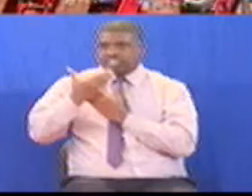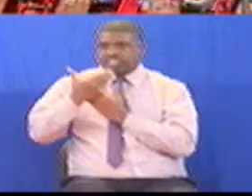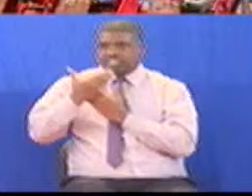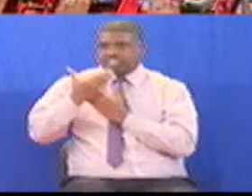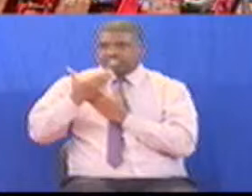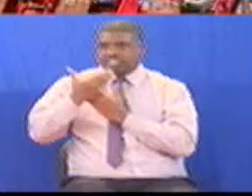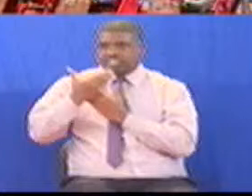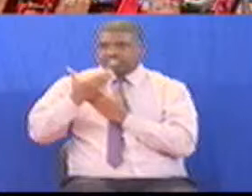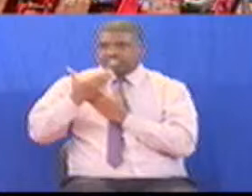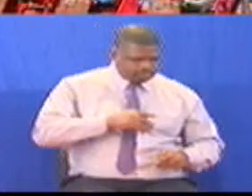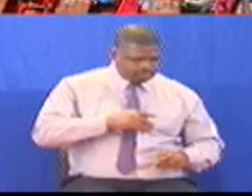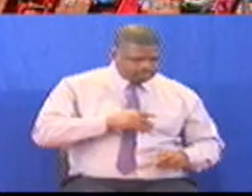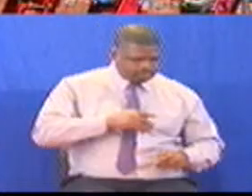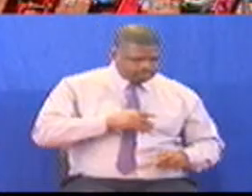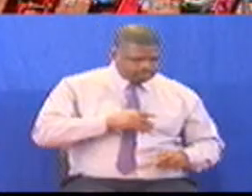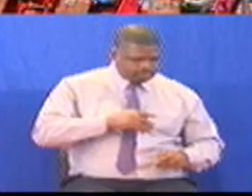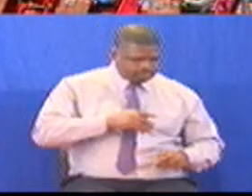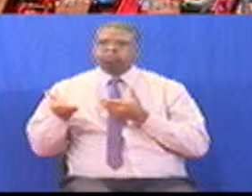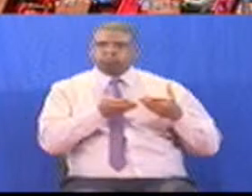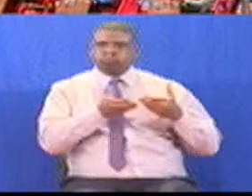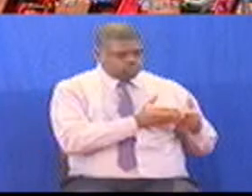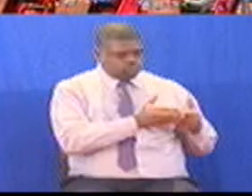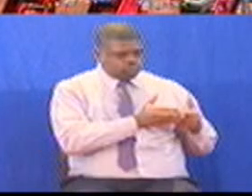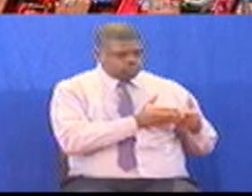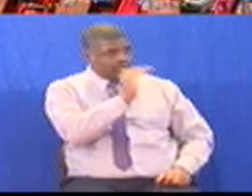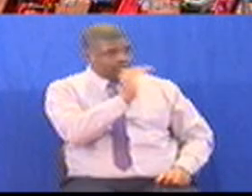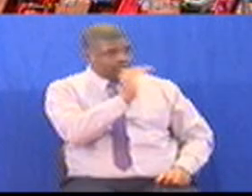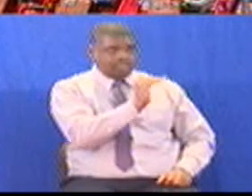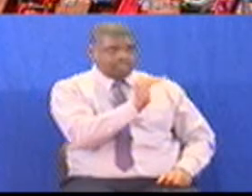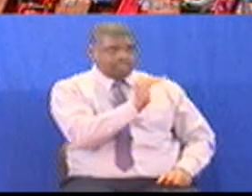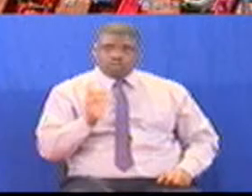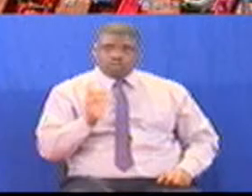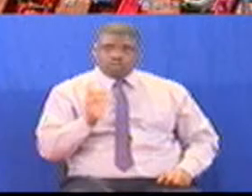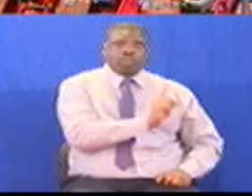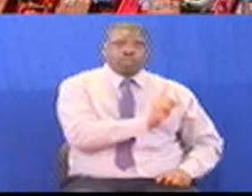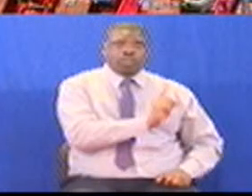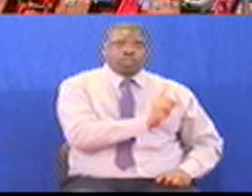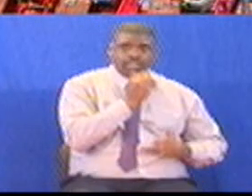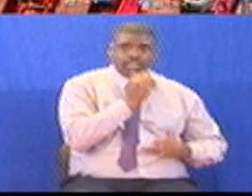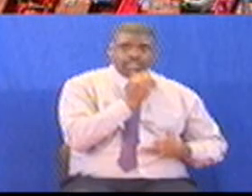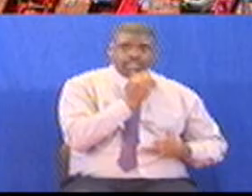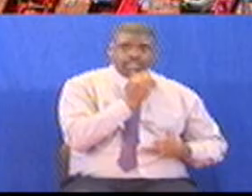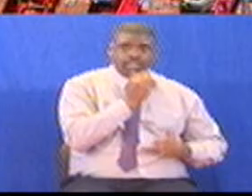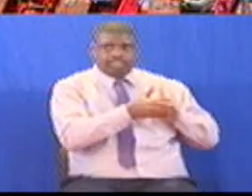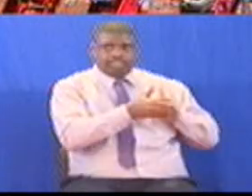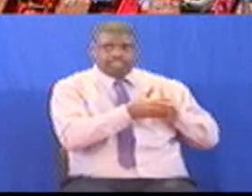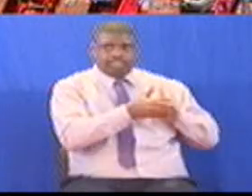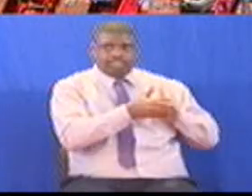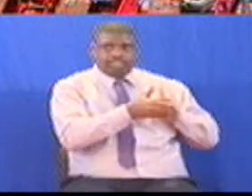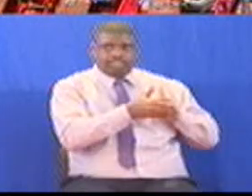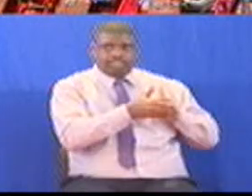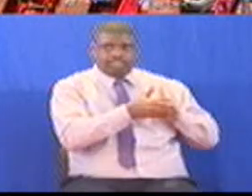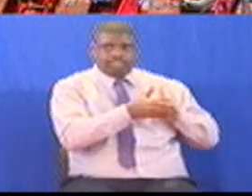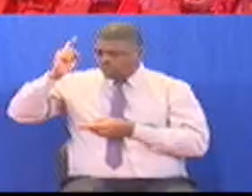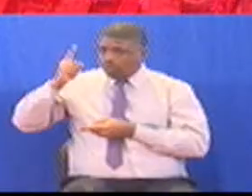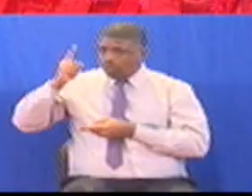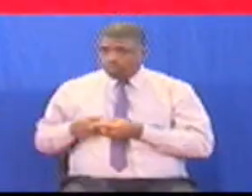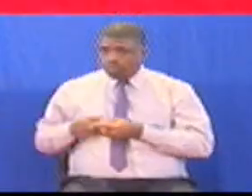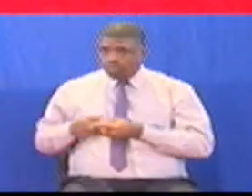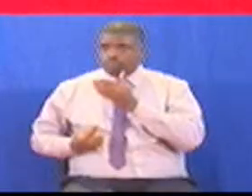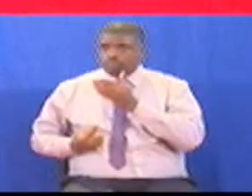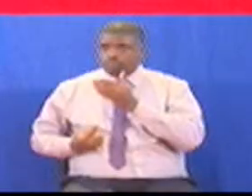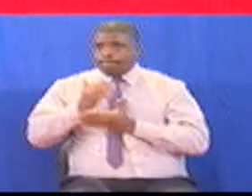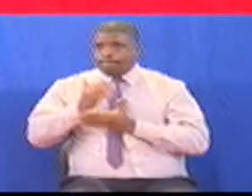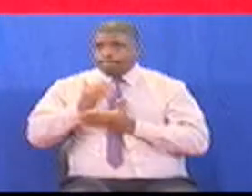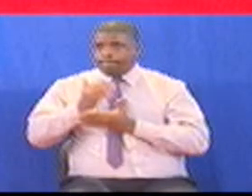na usafirishaji. Usafirishaji wa mizigo kwenda na kutoka nchi jirani, yani transit goods, ulipungua kufuatia baadhi ya